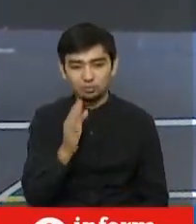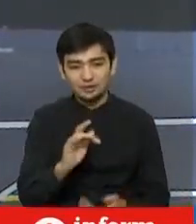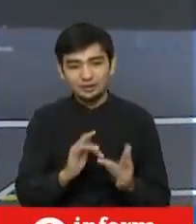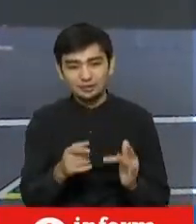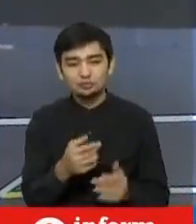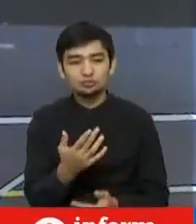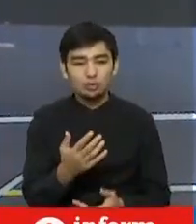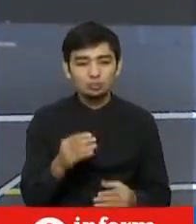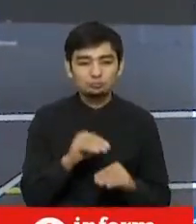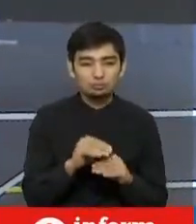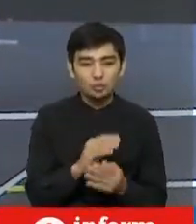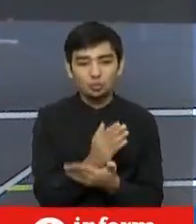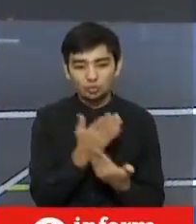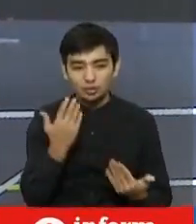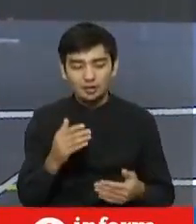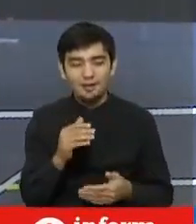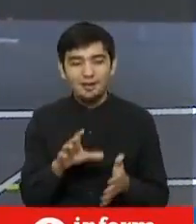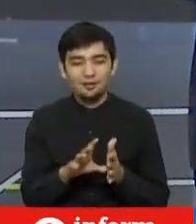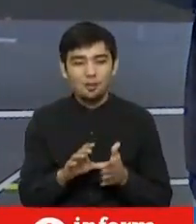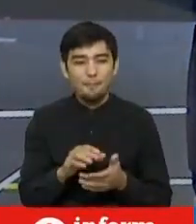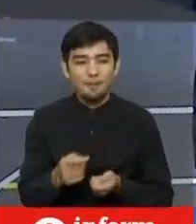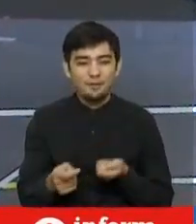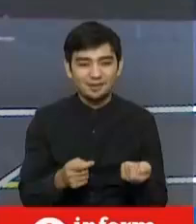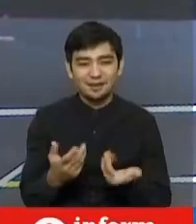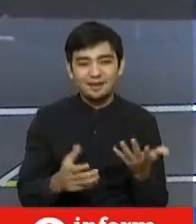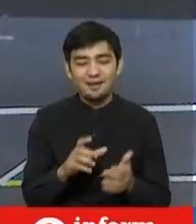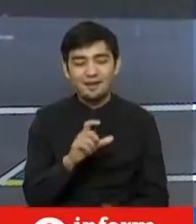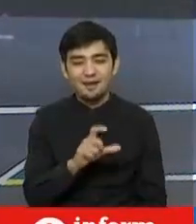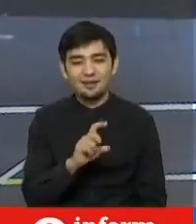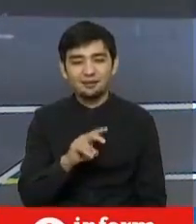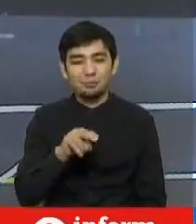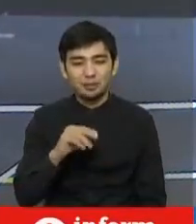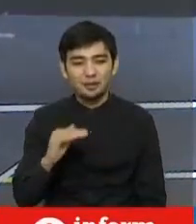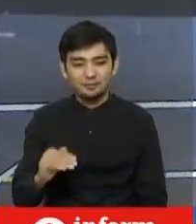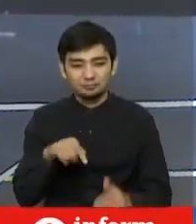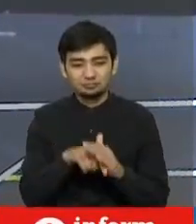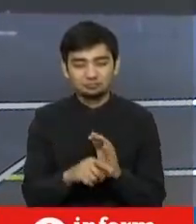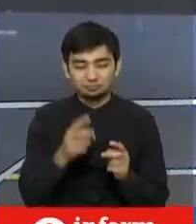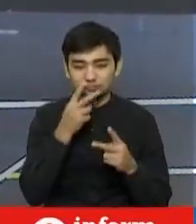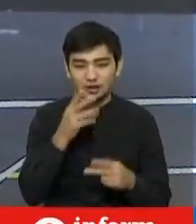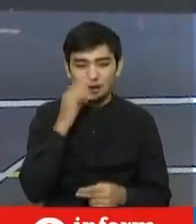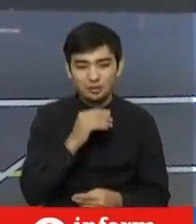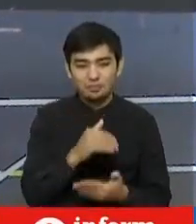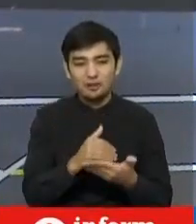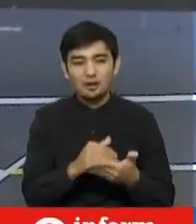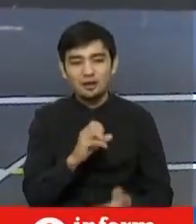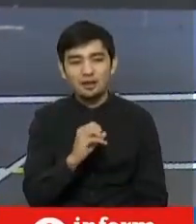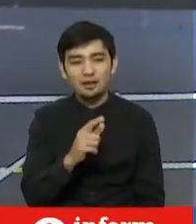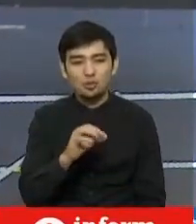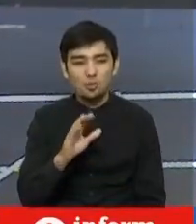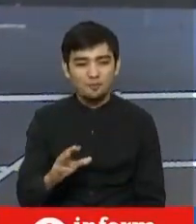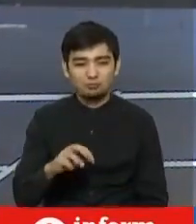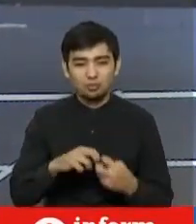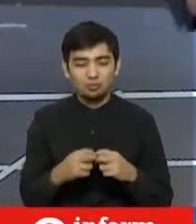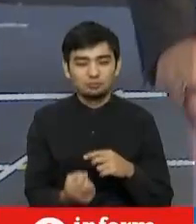интернет-ресурсах электронного правительства и ЕНПФ. Между тем, казахстанцы жалуются на путаницу с данными на портале ЕГОВ.